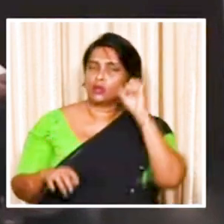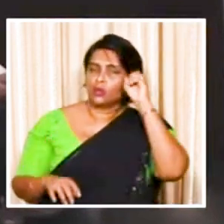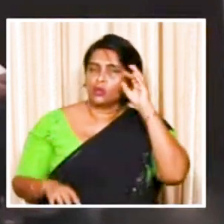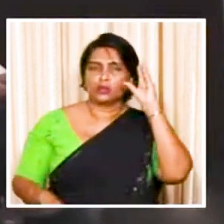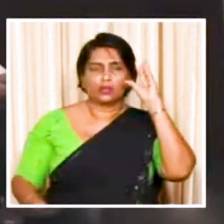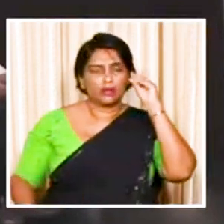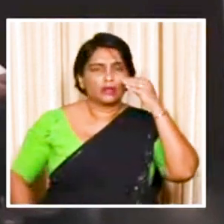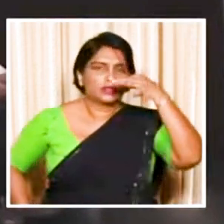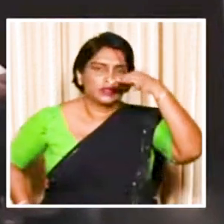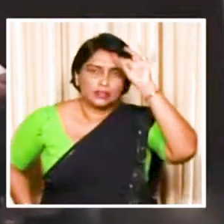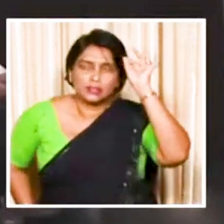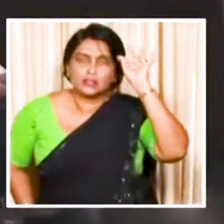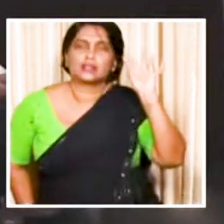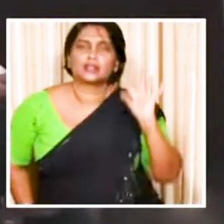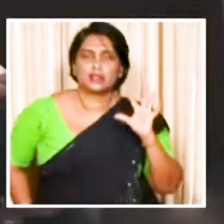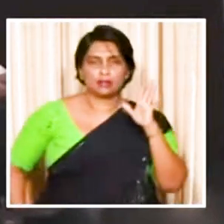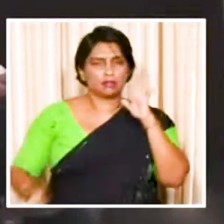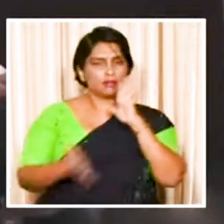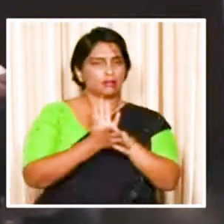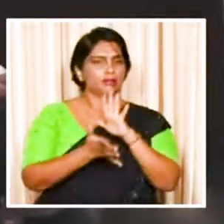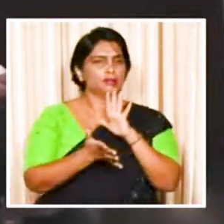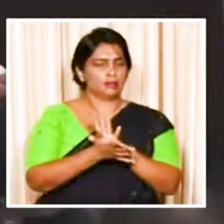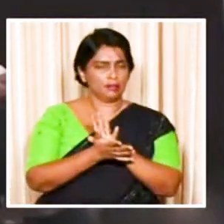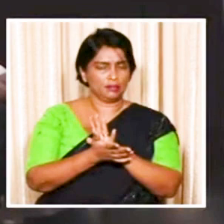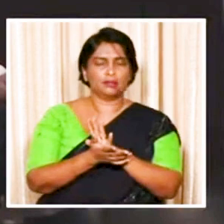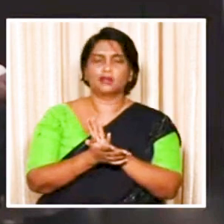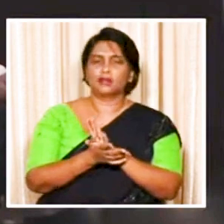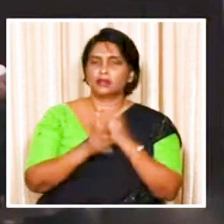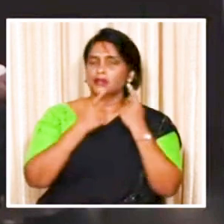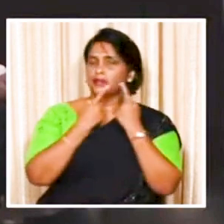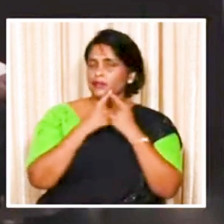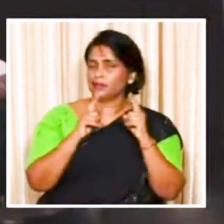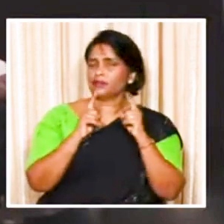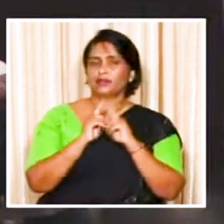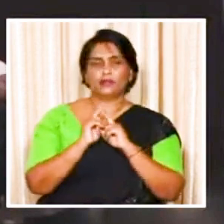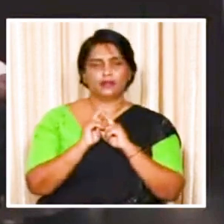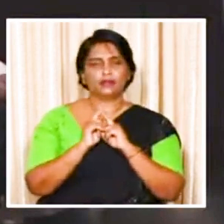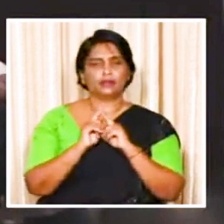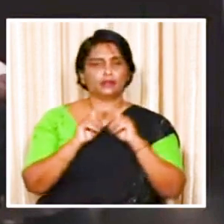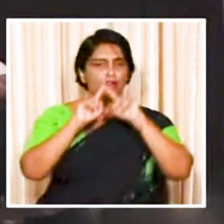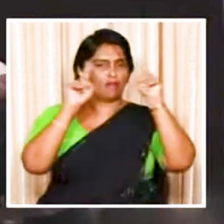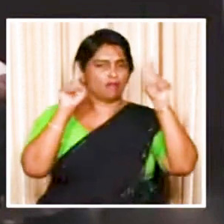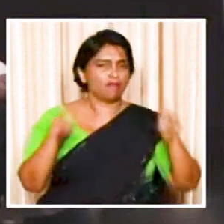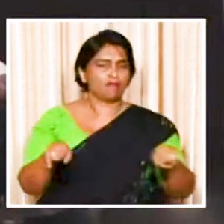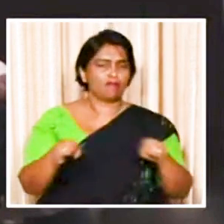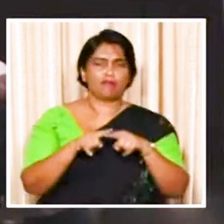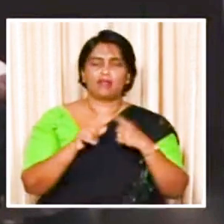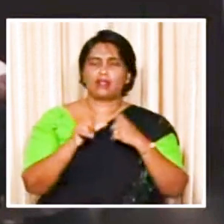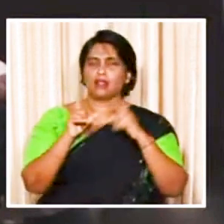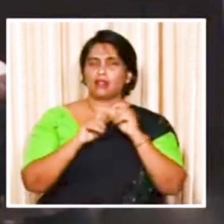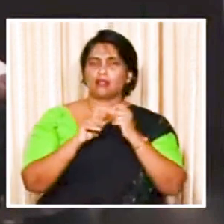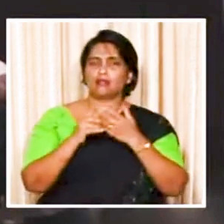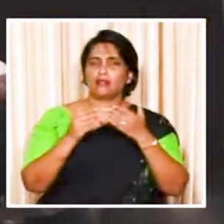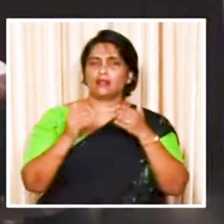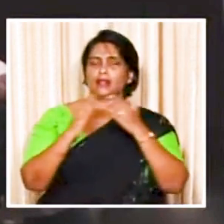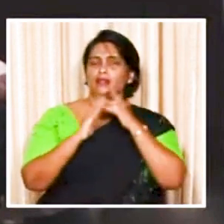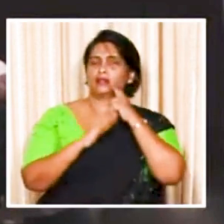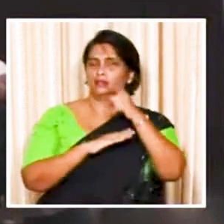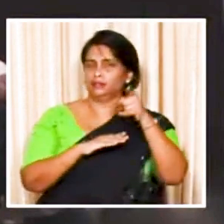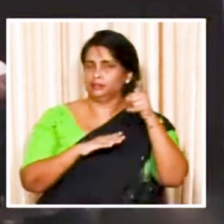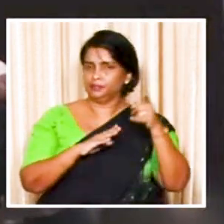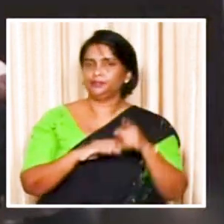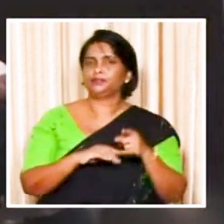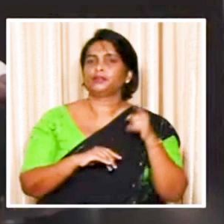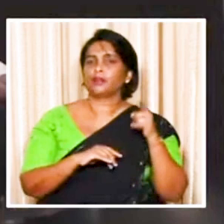சிங்களத்திலே தயாரிக்கப்பட்ட விண்ணப்ப படிவங்களை கொண்டு வந்து தங்களுடைய வீட்டு கேட்டுகளிலே தங்களிடம் தருகிறார்கள். நீங்கள் இதை நிரப்பி விட்டு நாளைக்கு